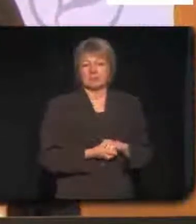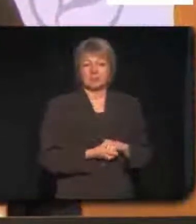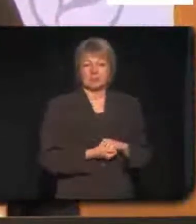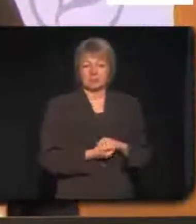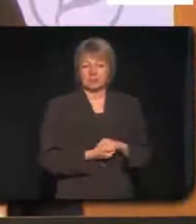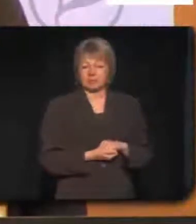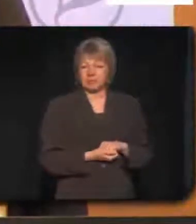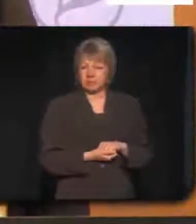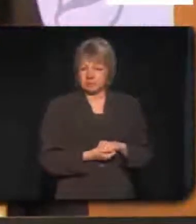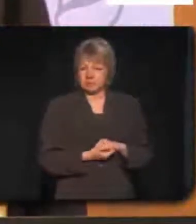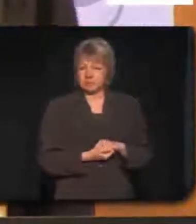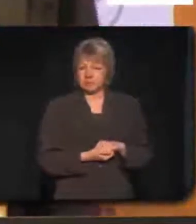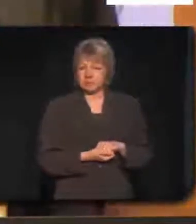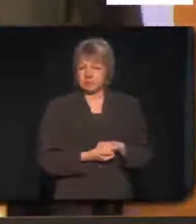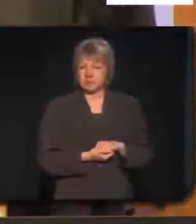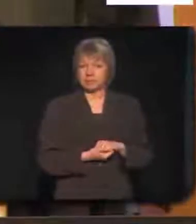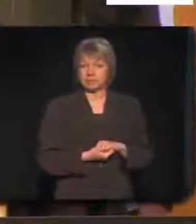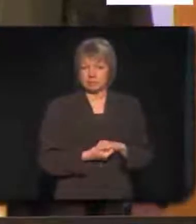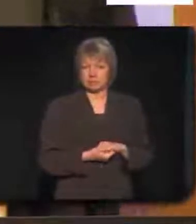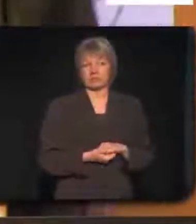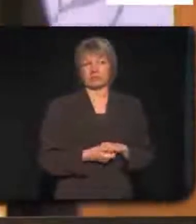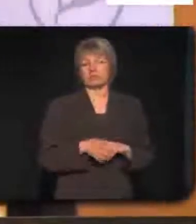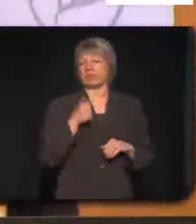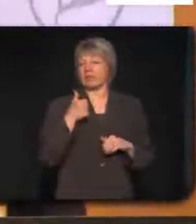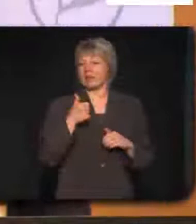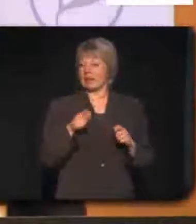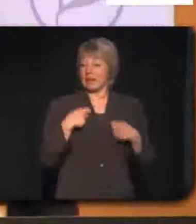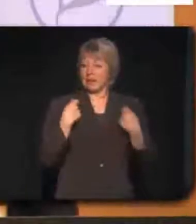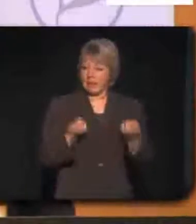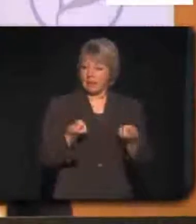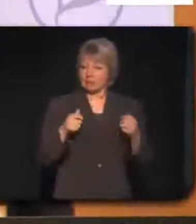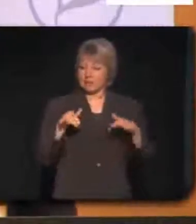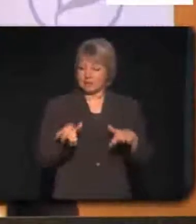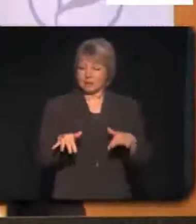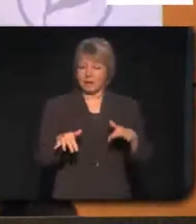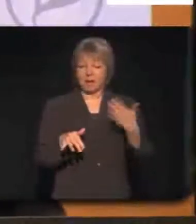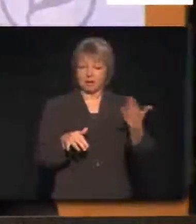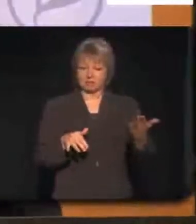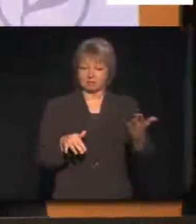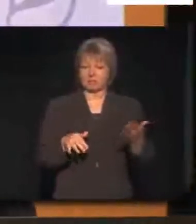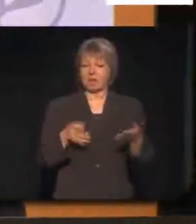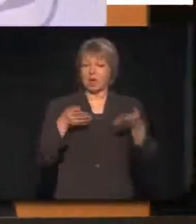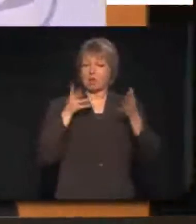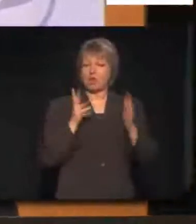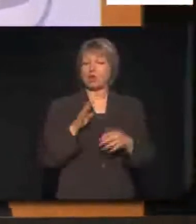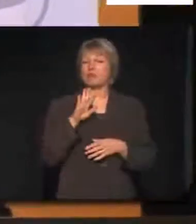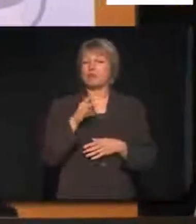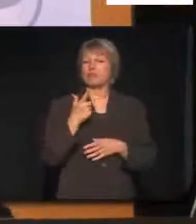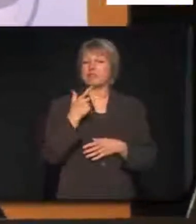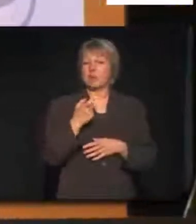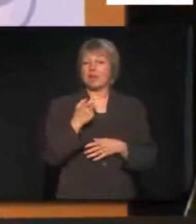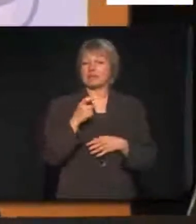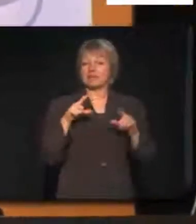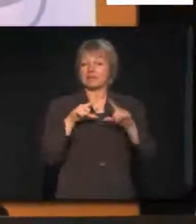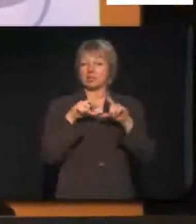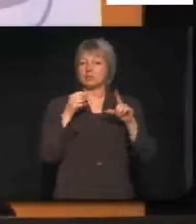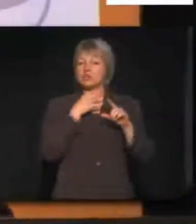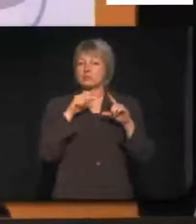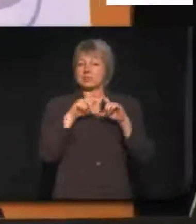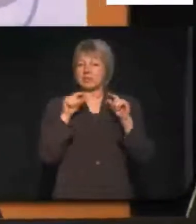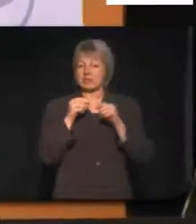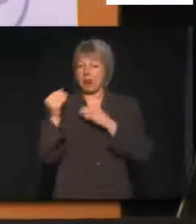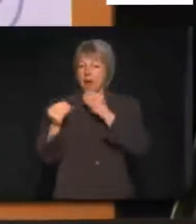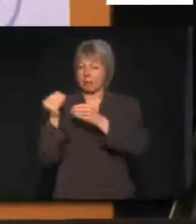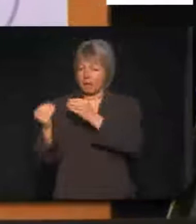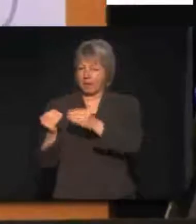gut wir haben ein Ergebnis gegeben wurden 925 Stimmzettel 905